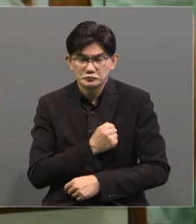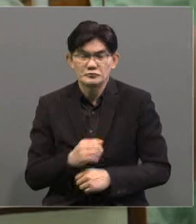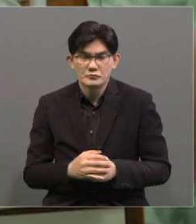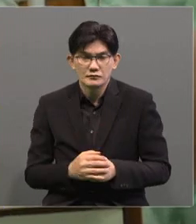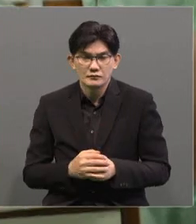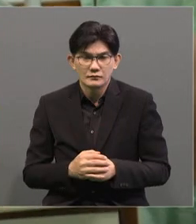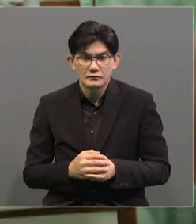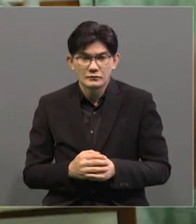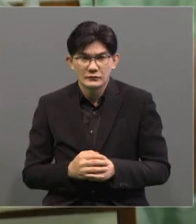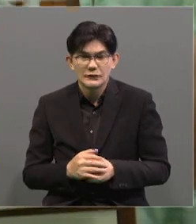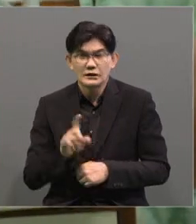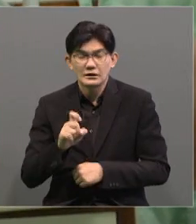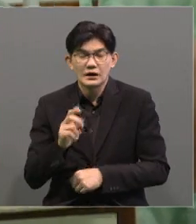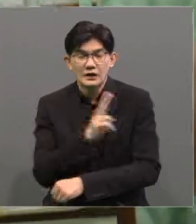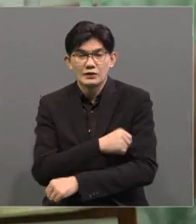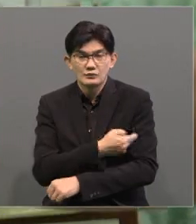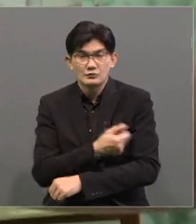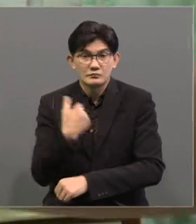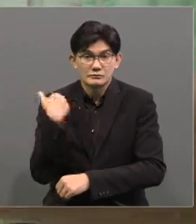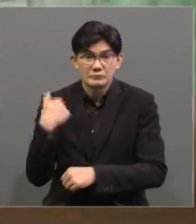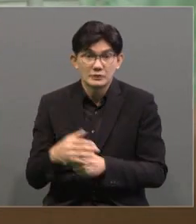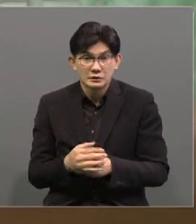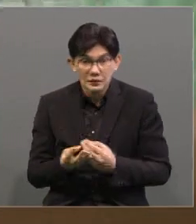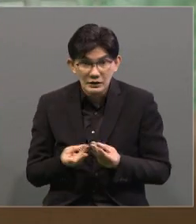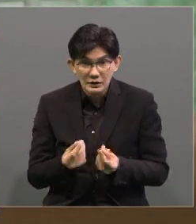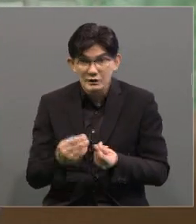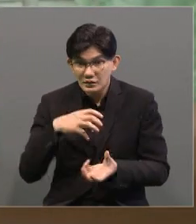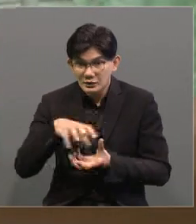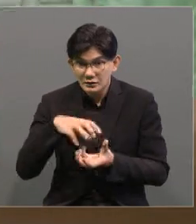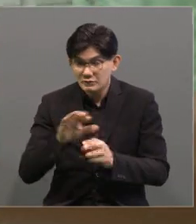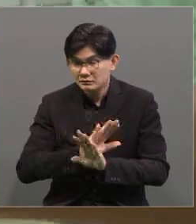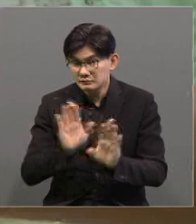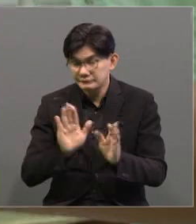ทราบว่ามาเสียที่โรงพยาบาลเดี๋ยวที่รายละเอียดขอโทษจริงนะไม่